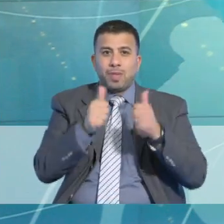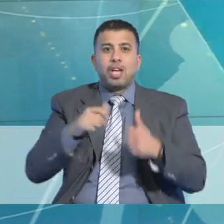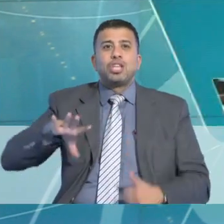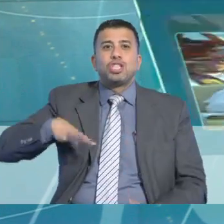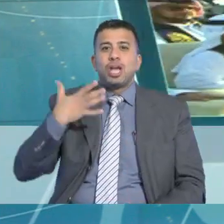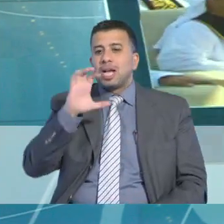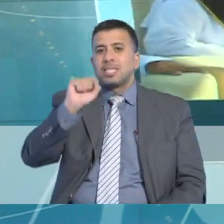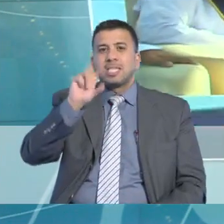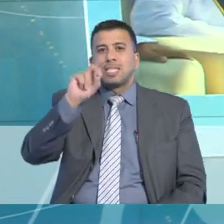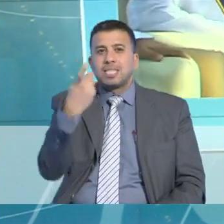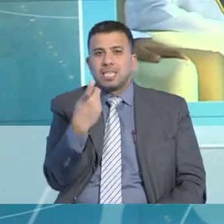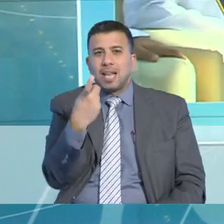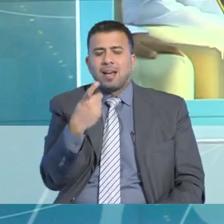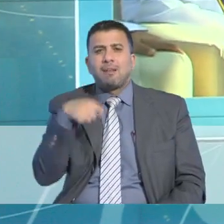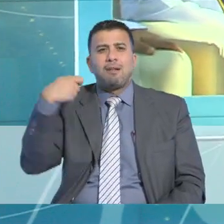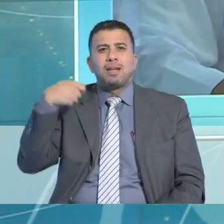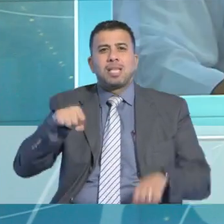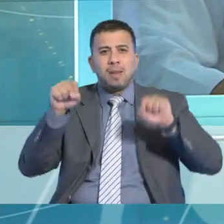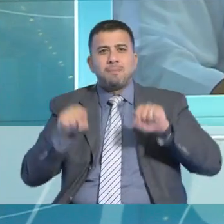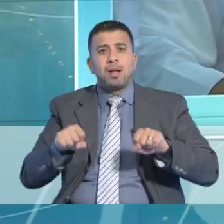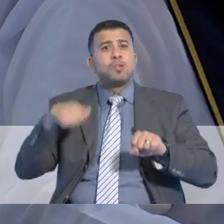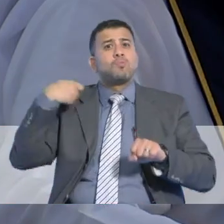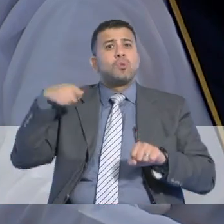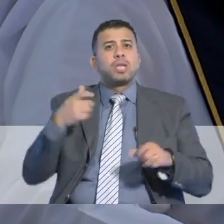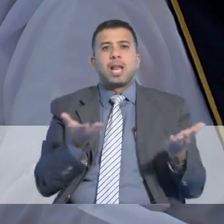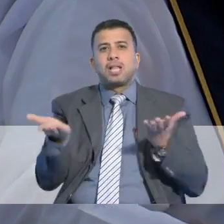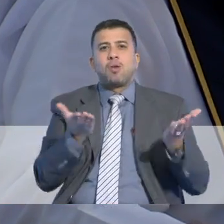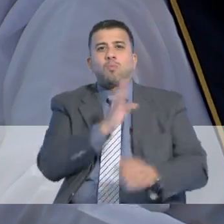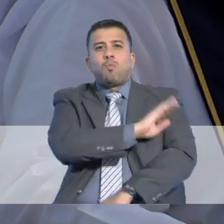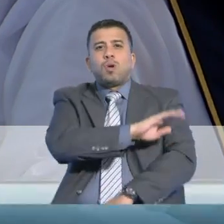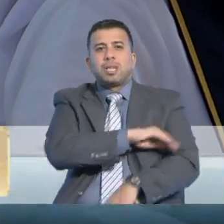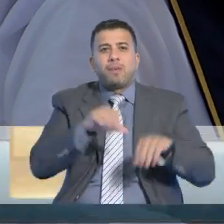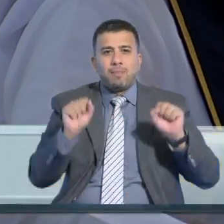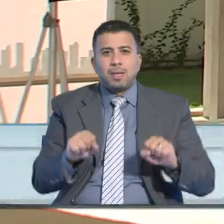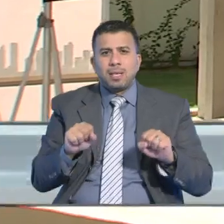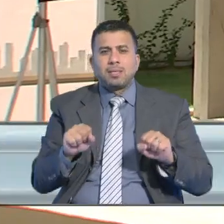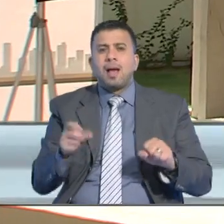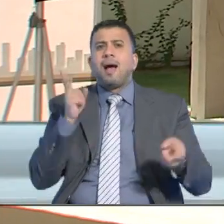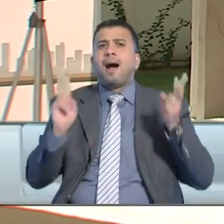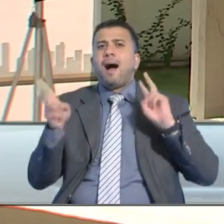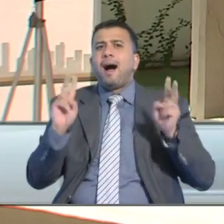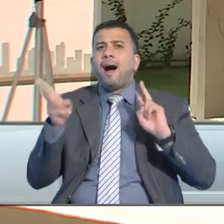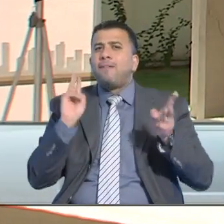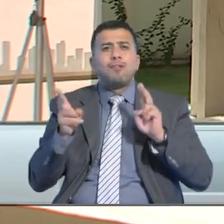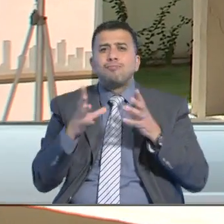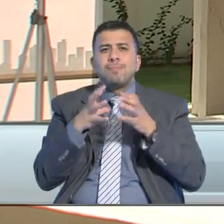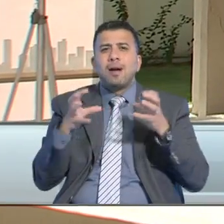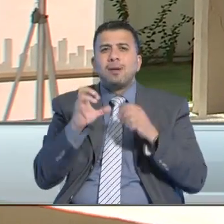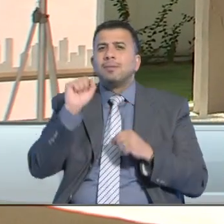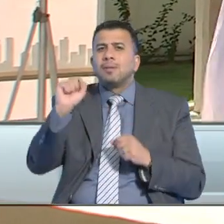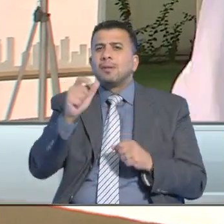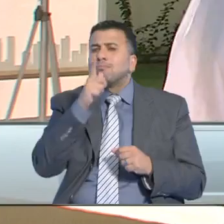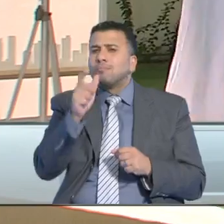صقر بن محمد القاسمي رئيس المجلس ومدراء الإدارات وموظفي المجلس. وتخلل الاحتفال العديد